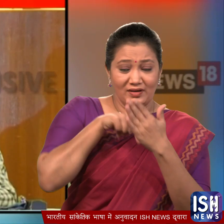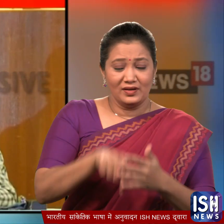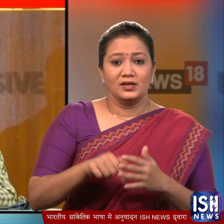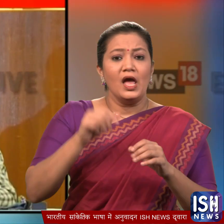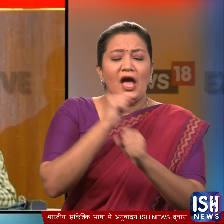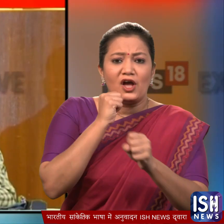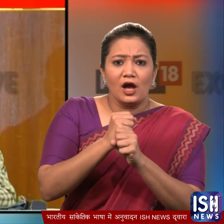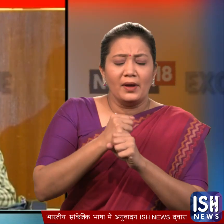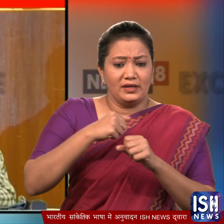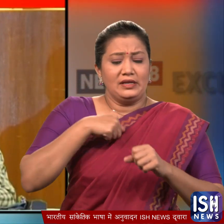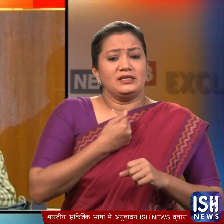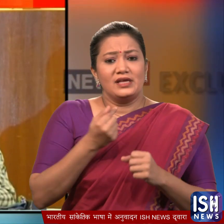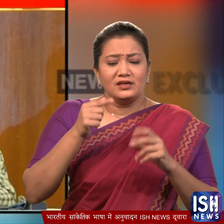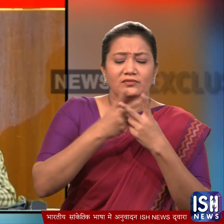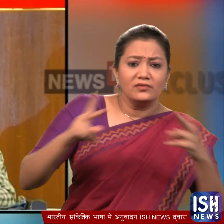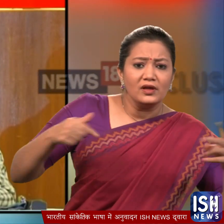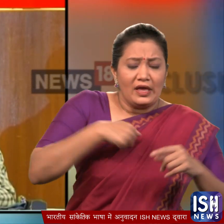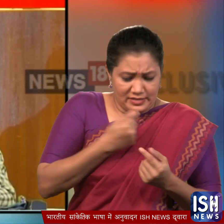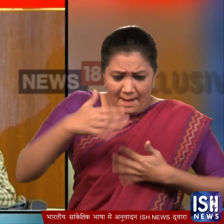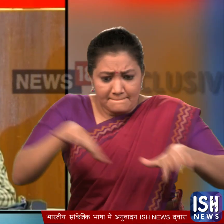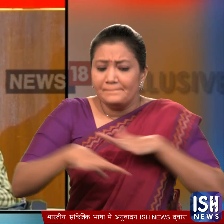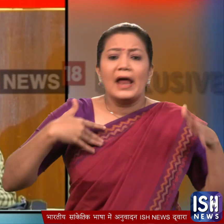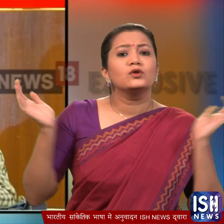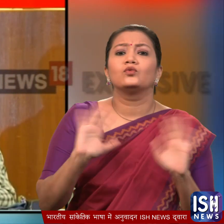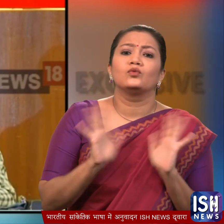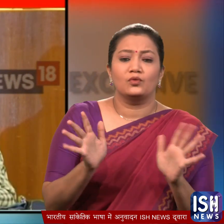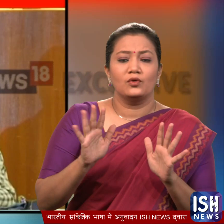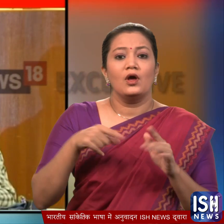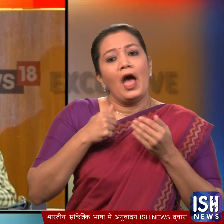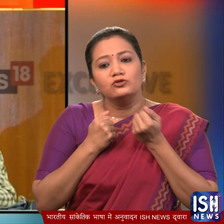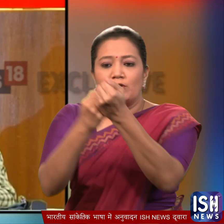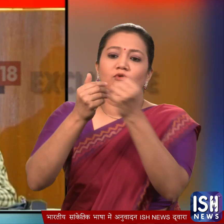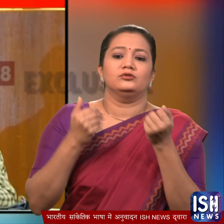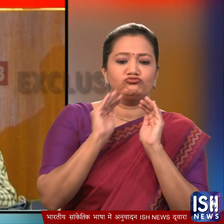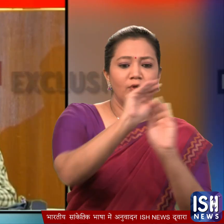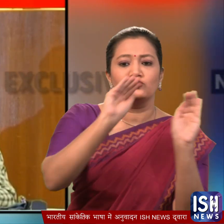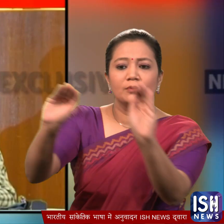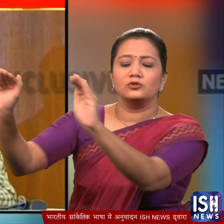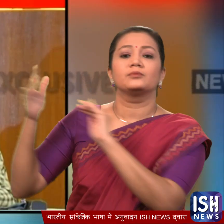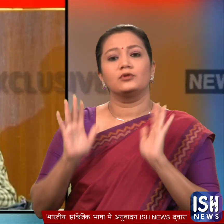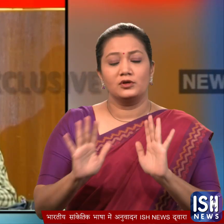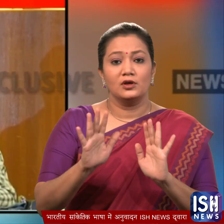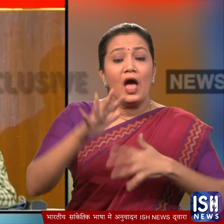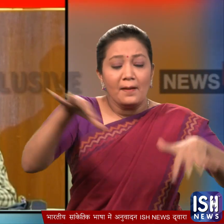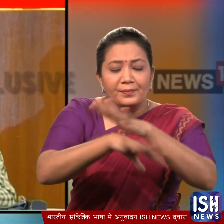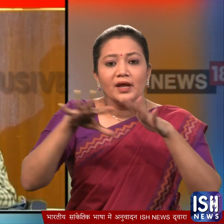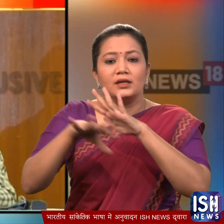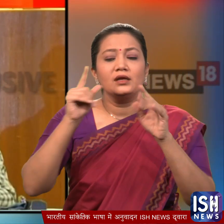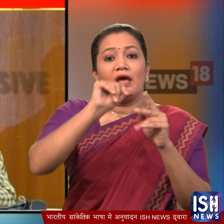में सरकार की एक कोशिश है कि सरकार आयोजक नहीं होगी, सहायक होगी।